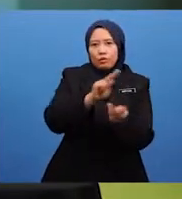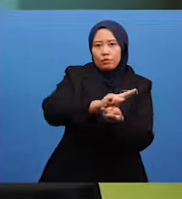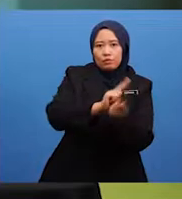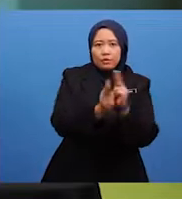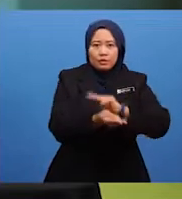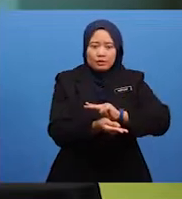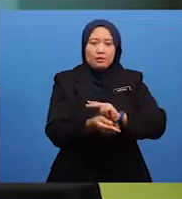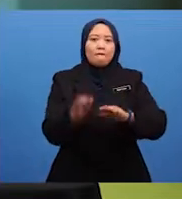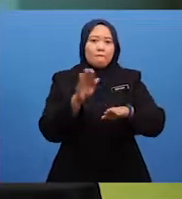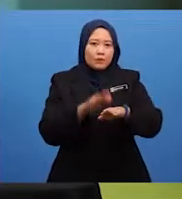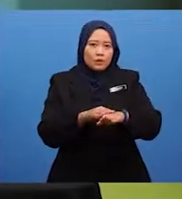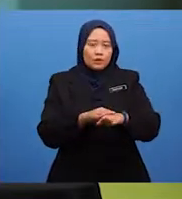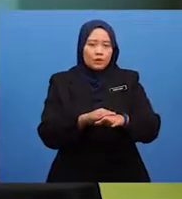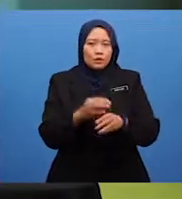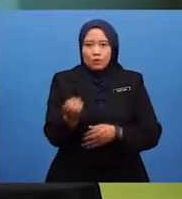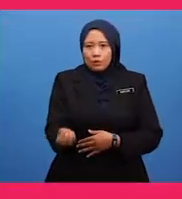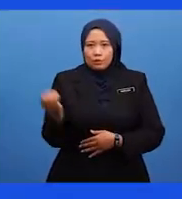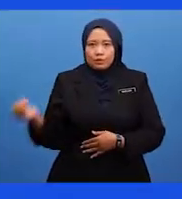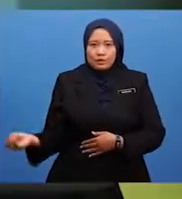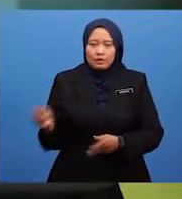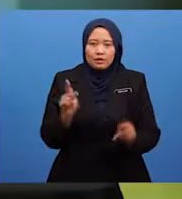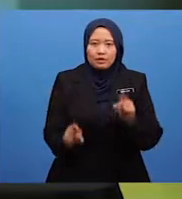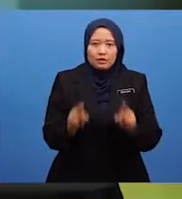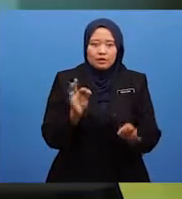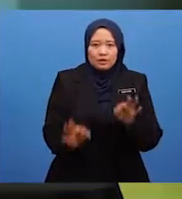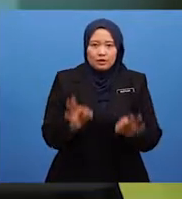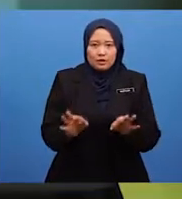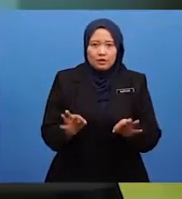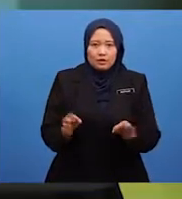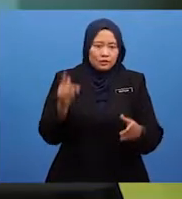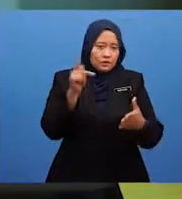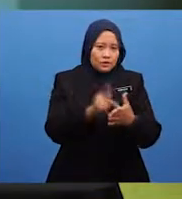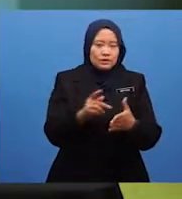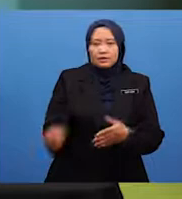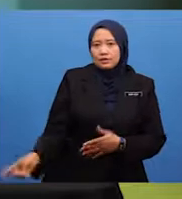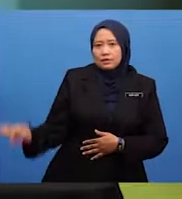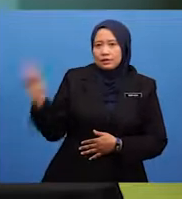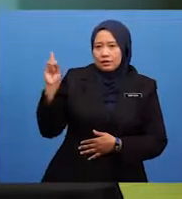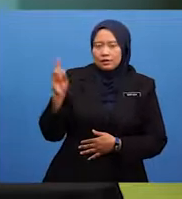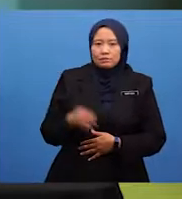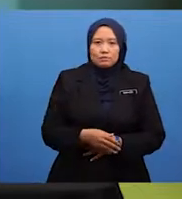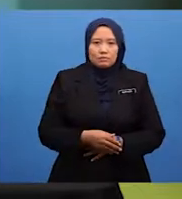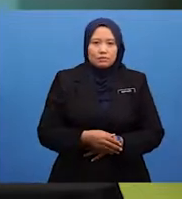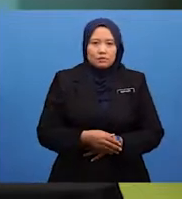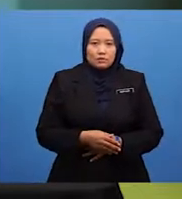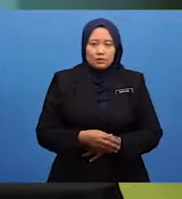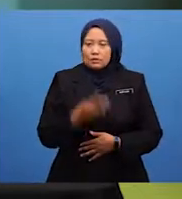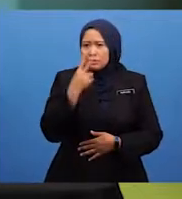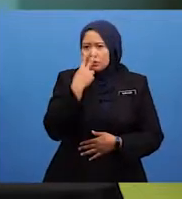cikgu mengenakan daya ke atasnya. Pertama, perhatikan bentuk botol ini.